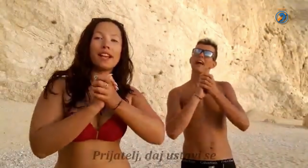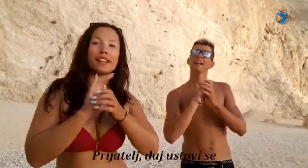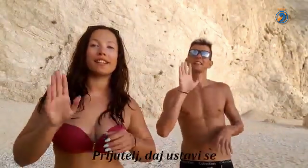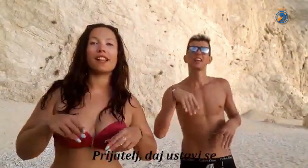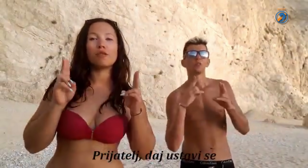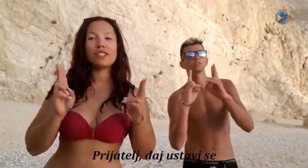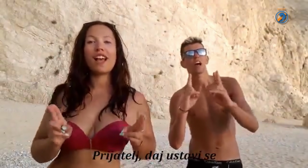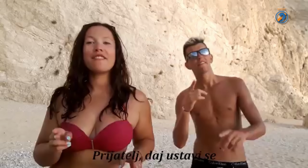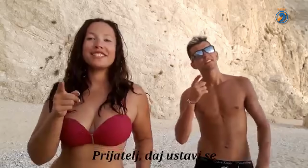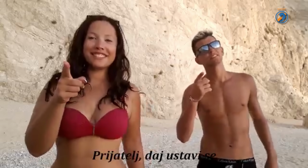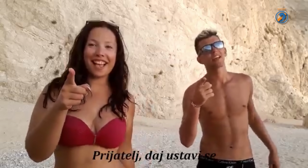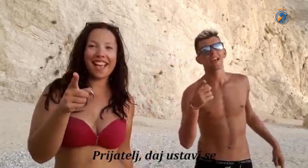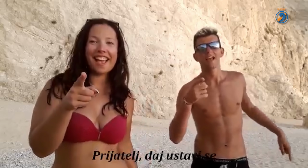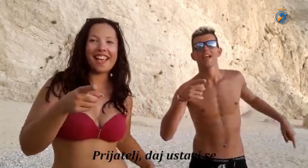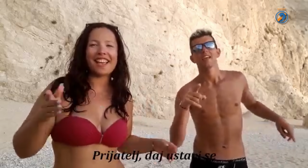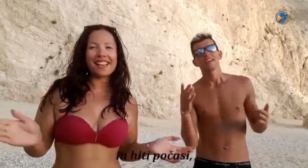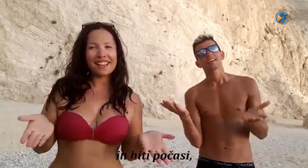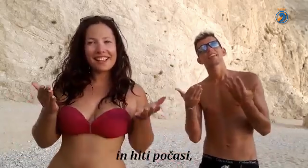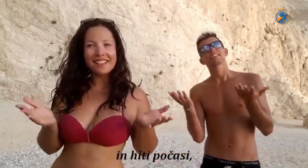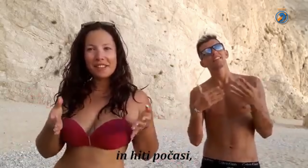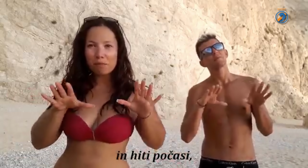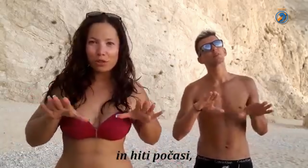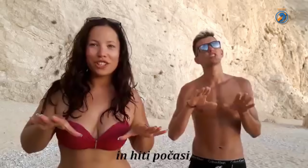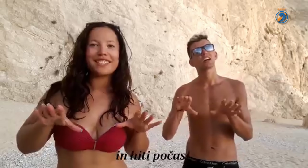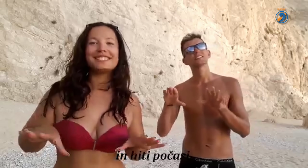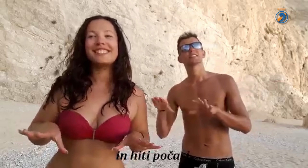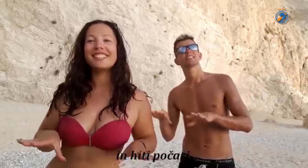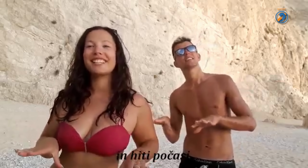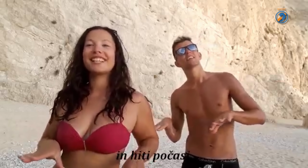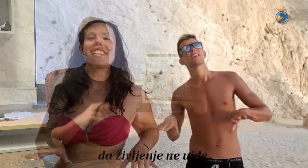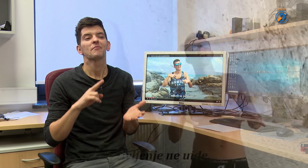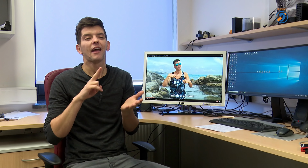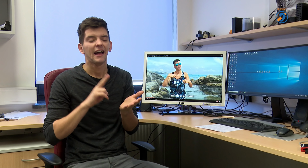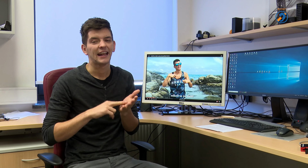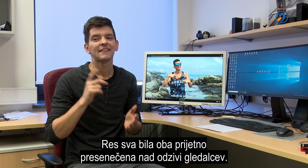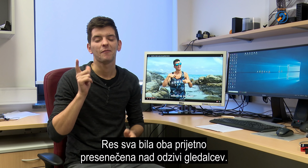Prijatelj, daj vstavi se in hiti počasi.